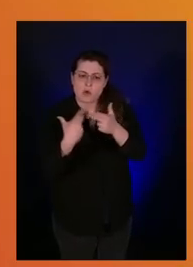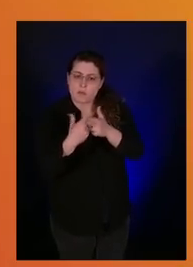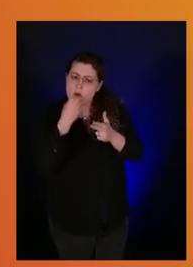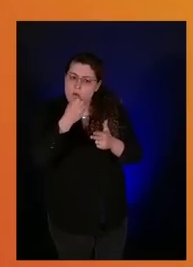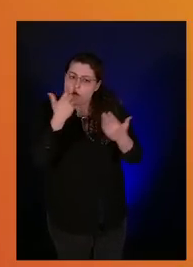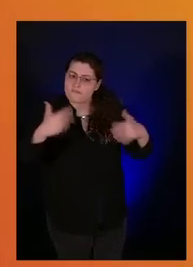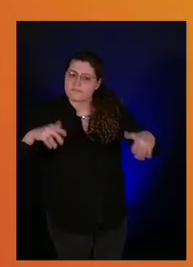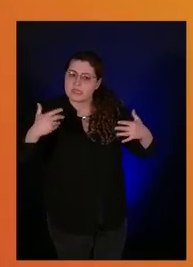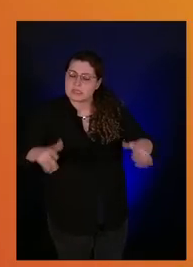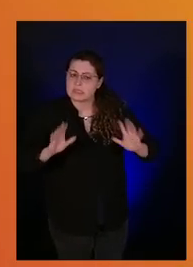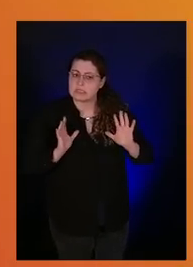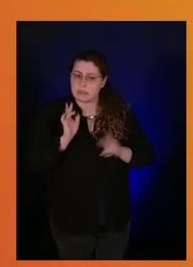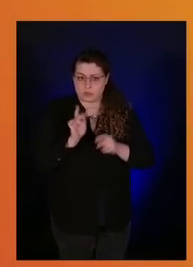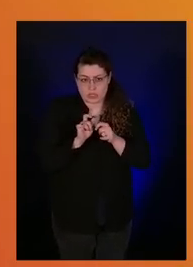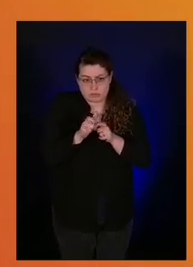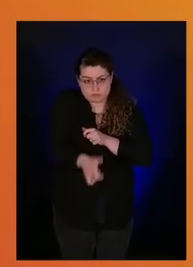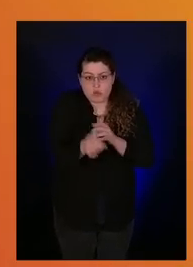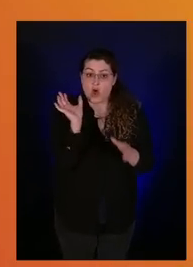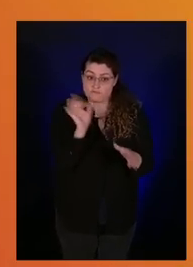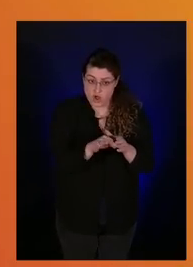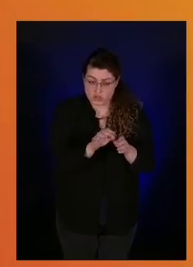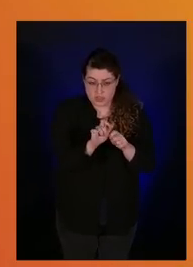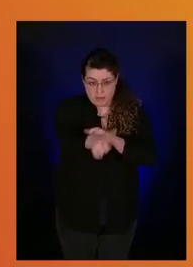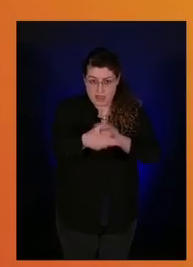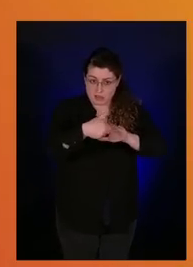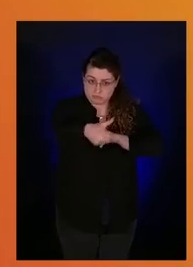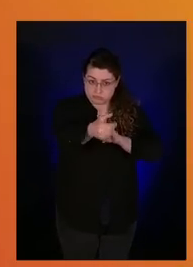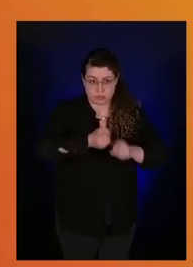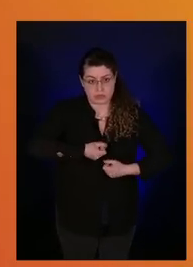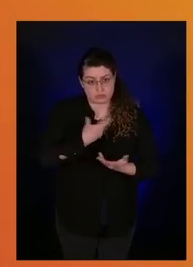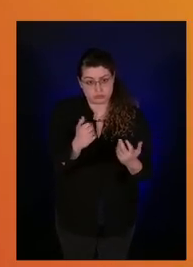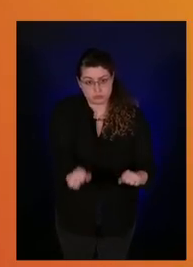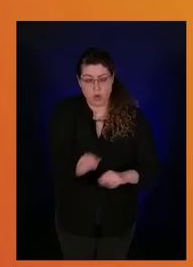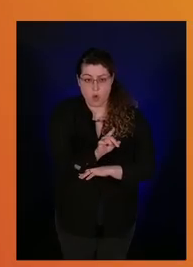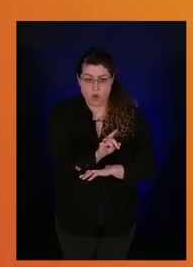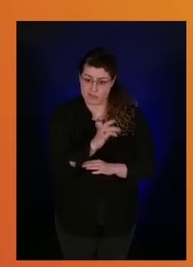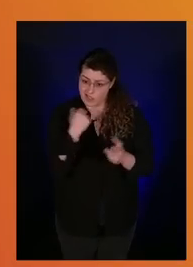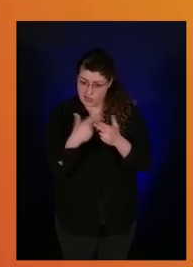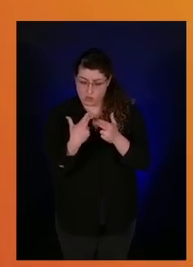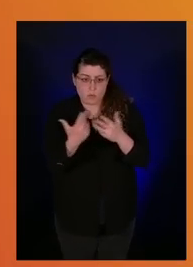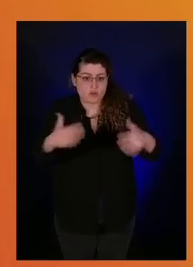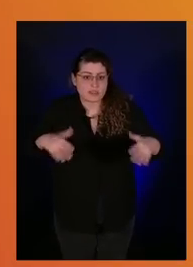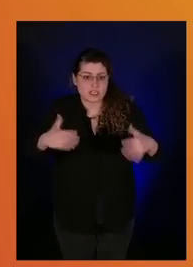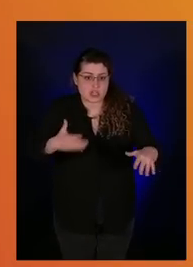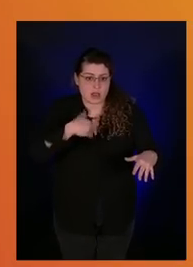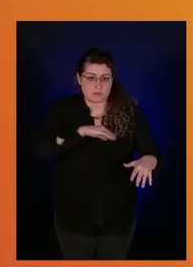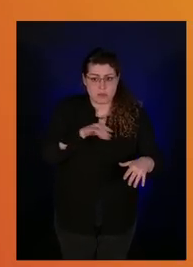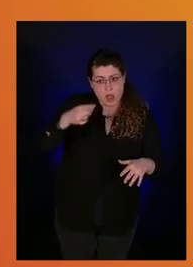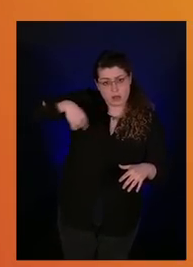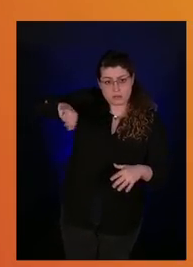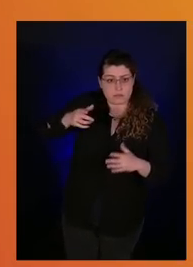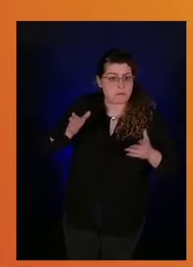apportées. Peut-être qu'on peut passer au vote et puis je te donnerai la parole après, à la limite, vu que les réponses ont été apportées par la table, par la